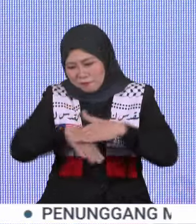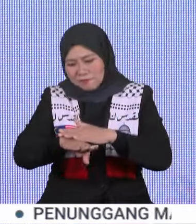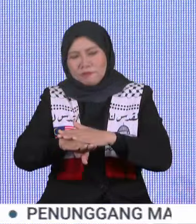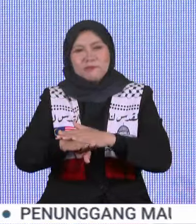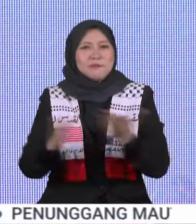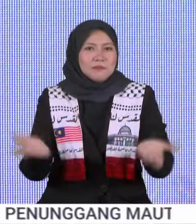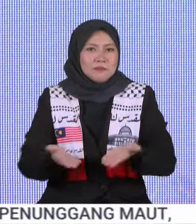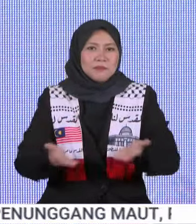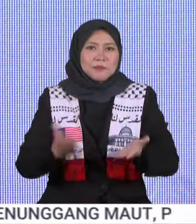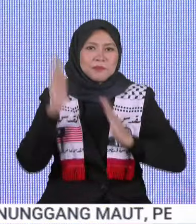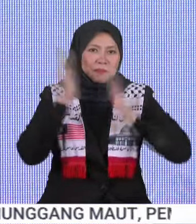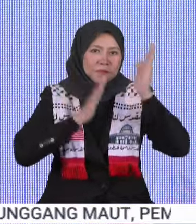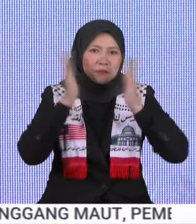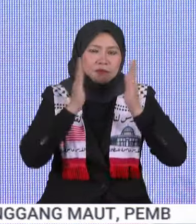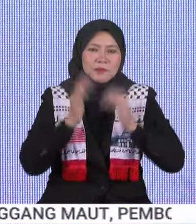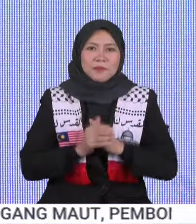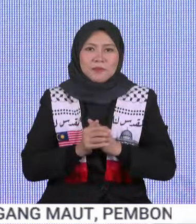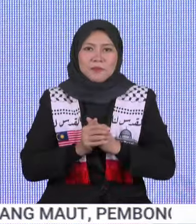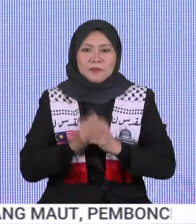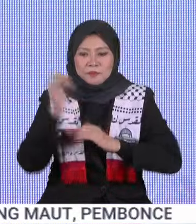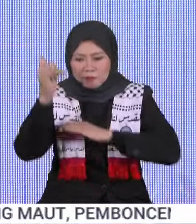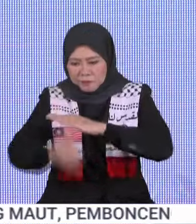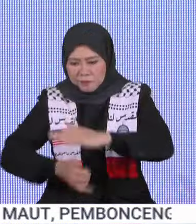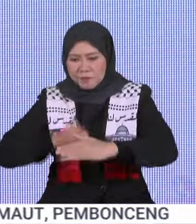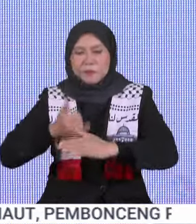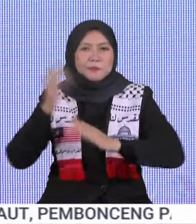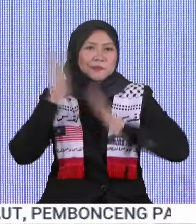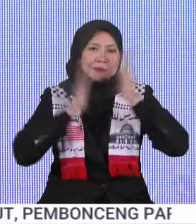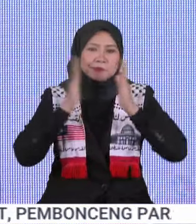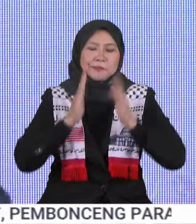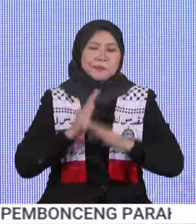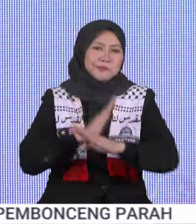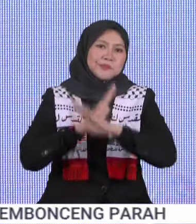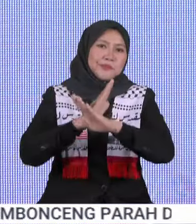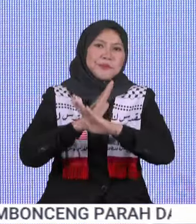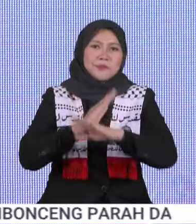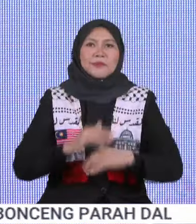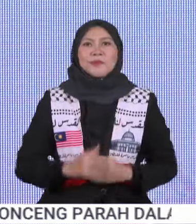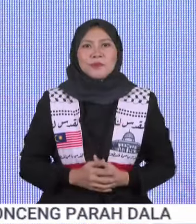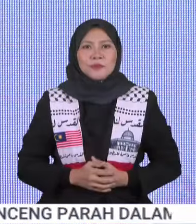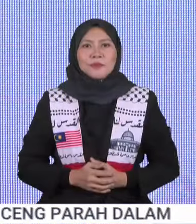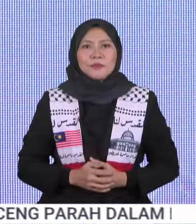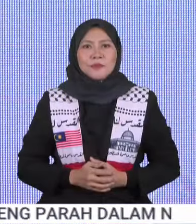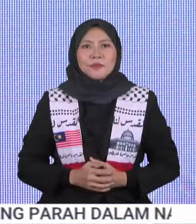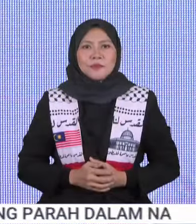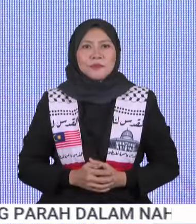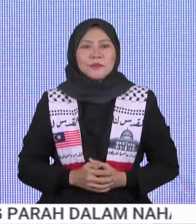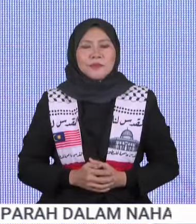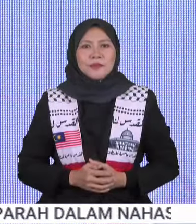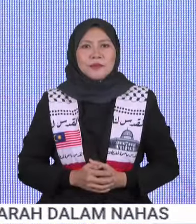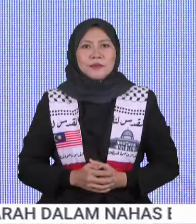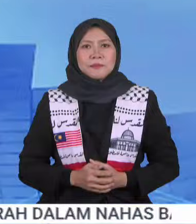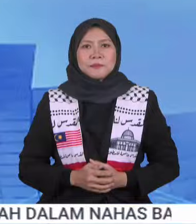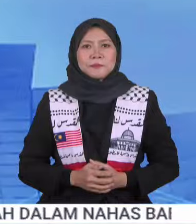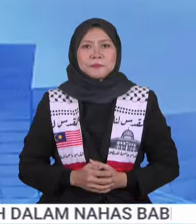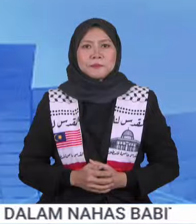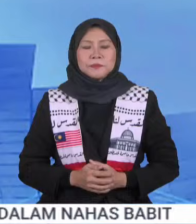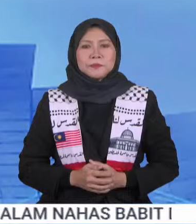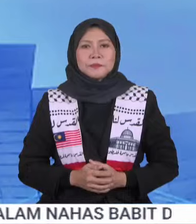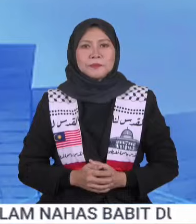kontena-kontena ini dibawa masuk ke dalam negara. Jadi yang berlaku di sebadan.